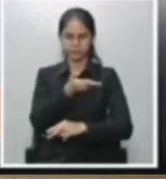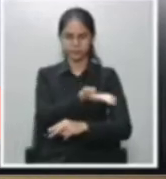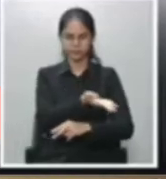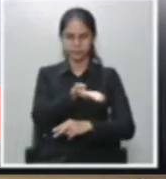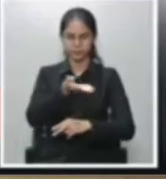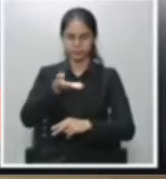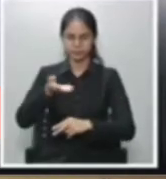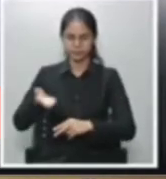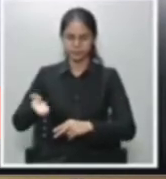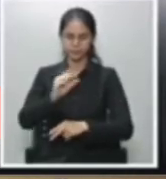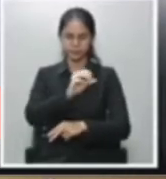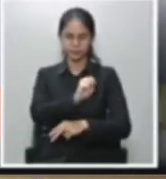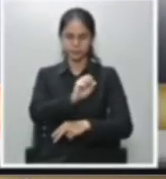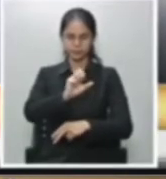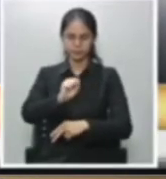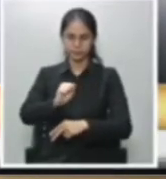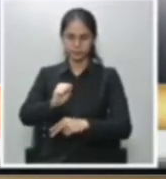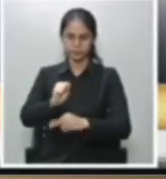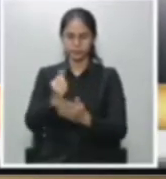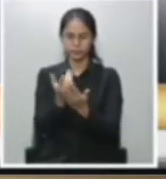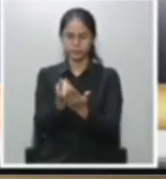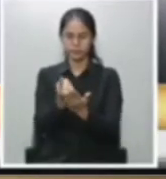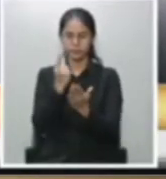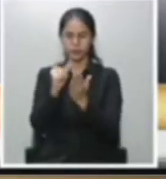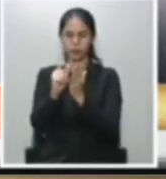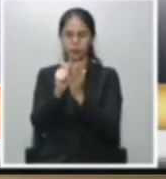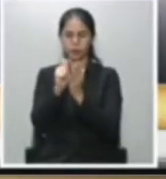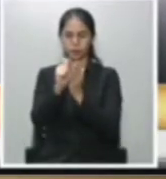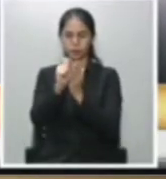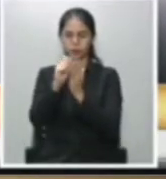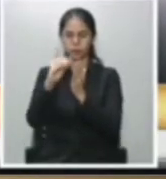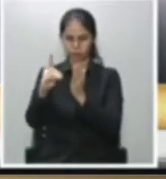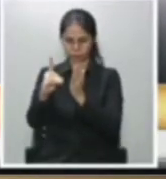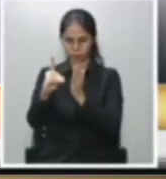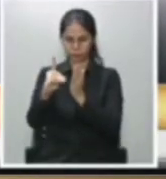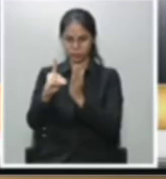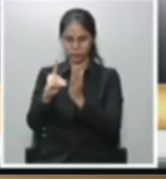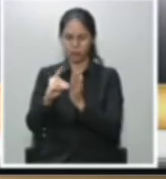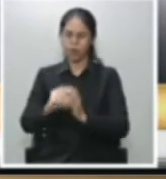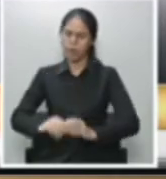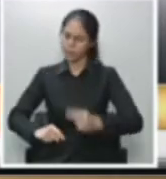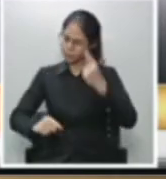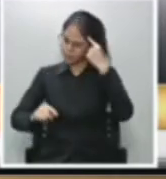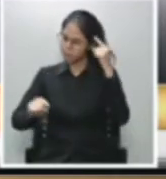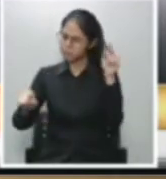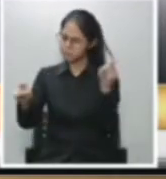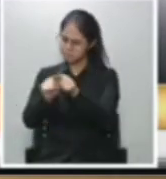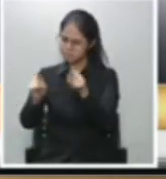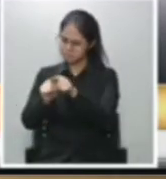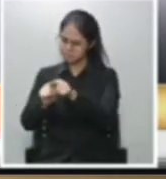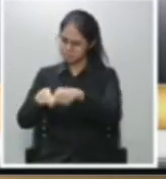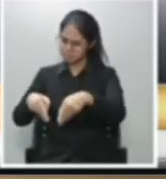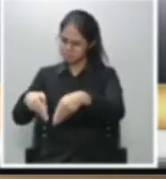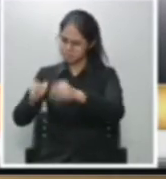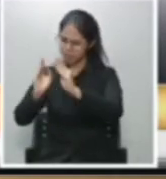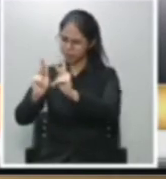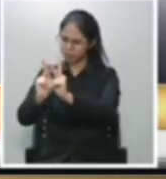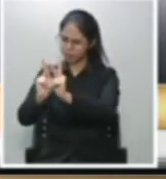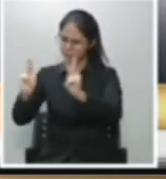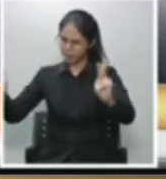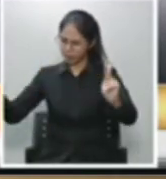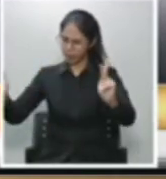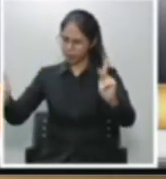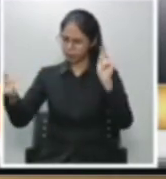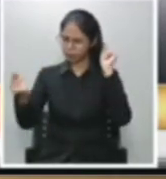ราษฎรจังหวัดอุดรธานีพรรคเพื่อไทยเห็นด้วยกับการตั้งกรรมธิการวิสามัญ